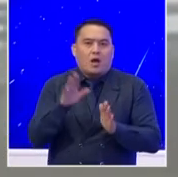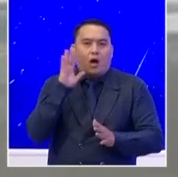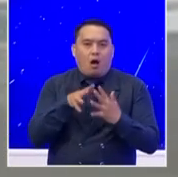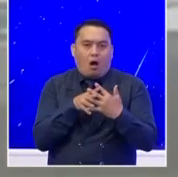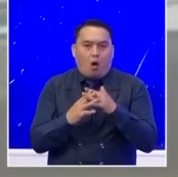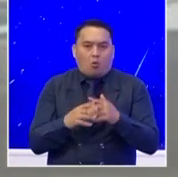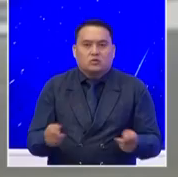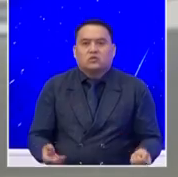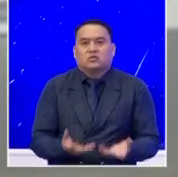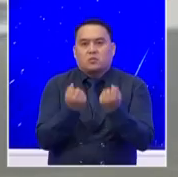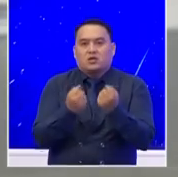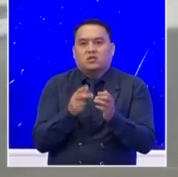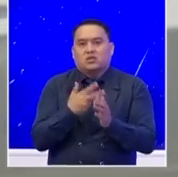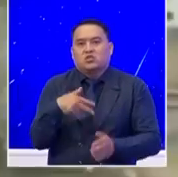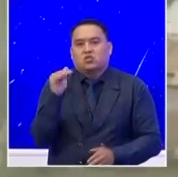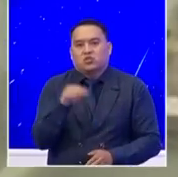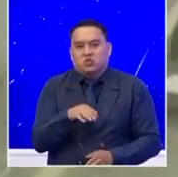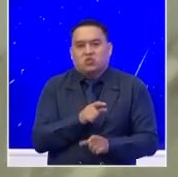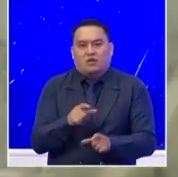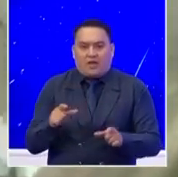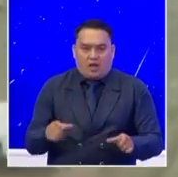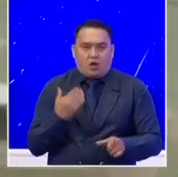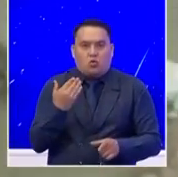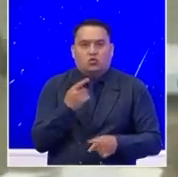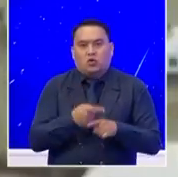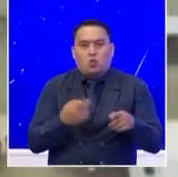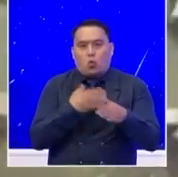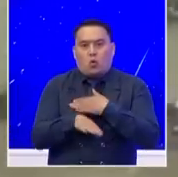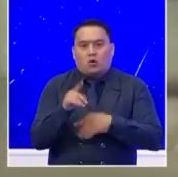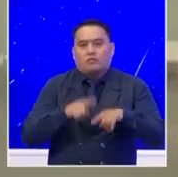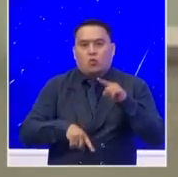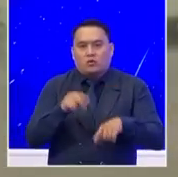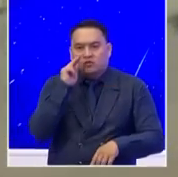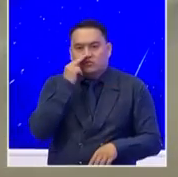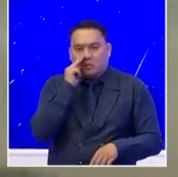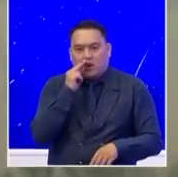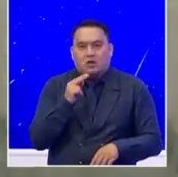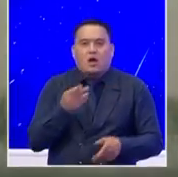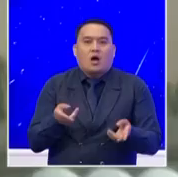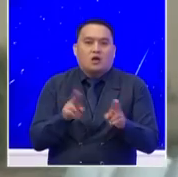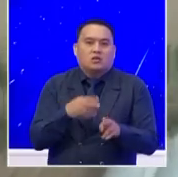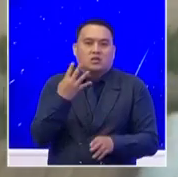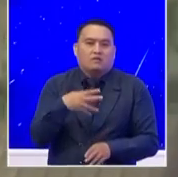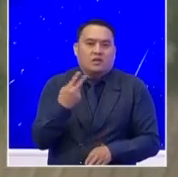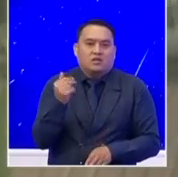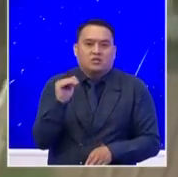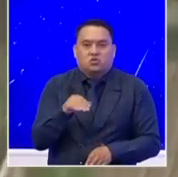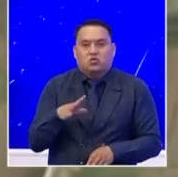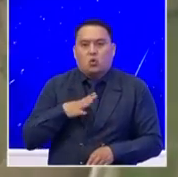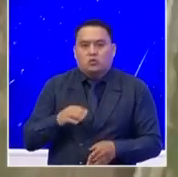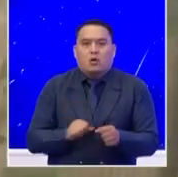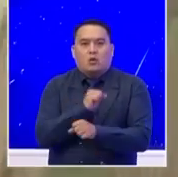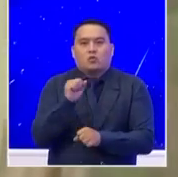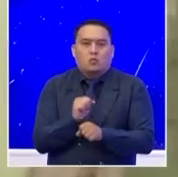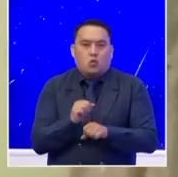районе эвакуировали больше 30 тысяч жителей. Часть из них уехали к родственникам в Шымкент. Остальные находятся в